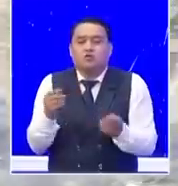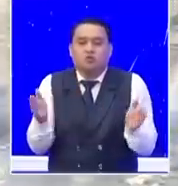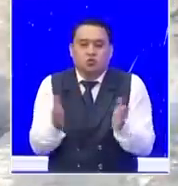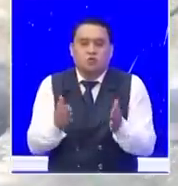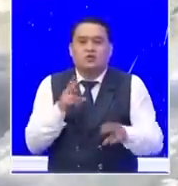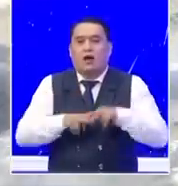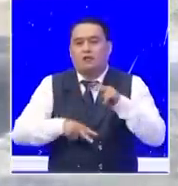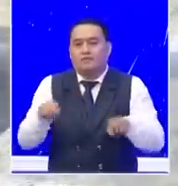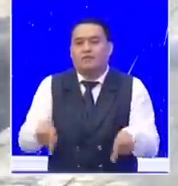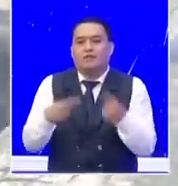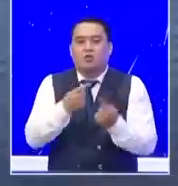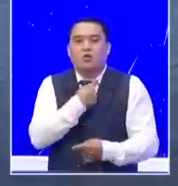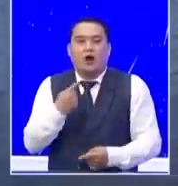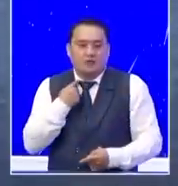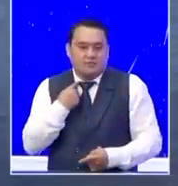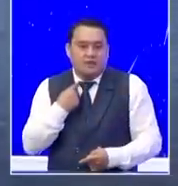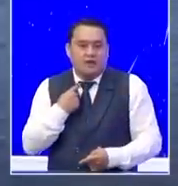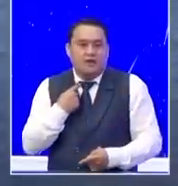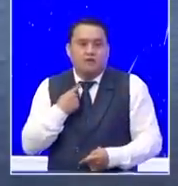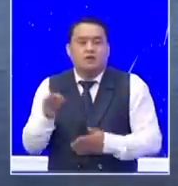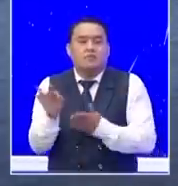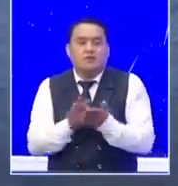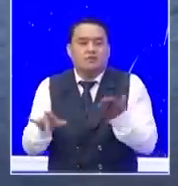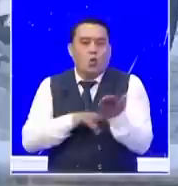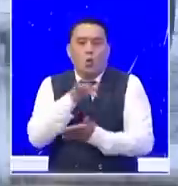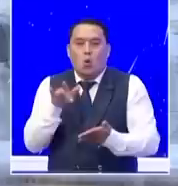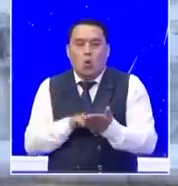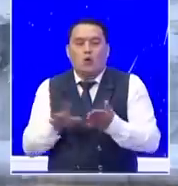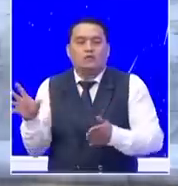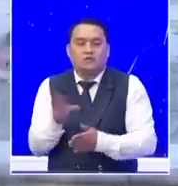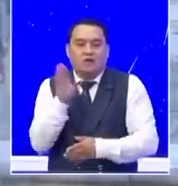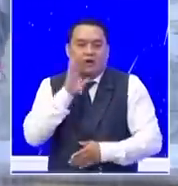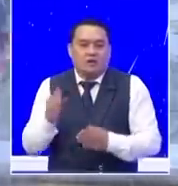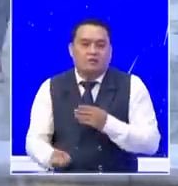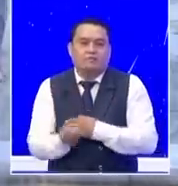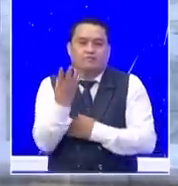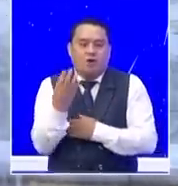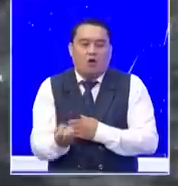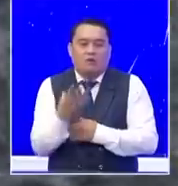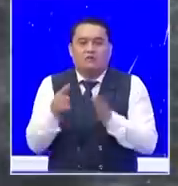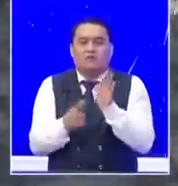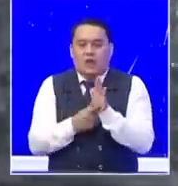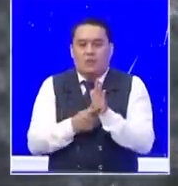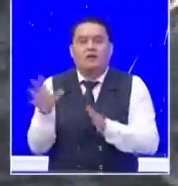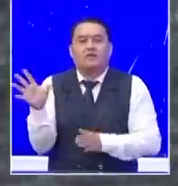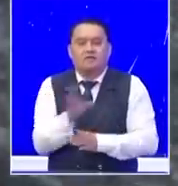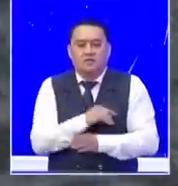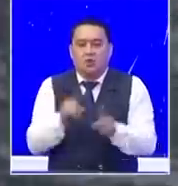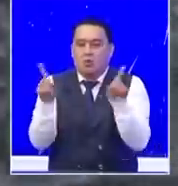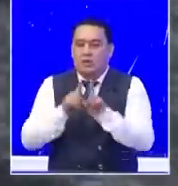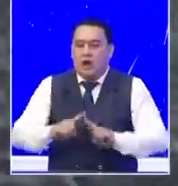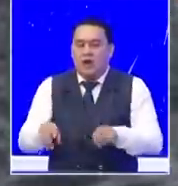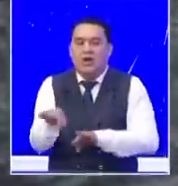поднять настроение талдыкурганцев, одновременно по всему городу запустили все фонтаны. А их в городе 7. И все они уникальны